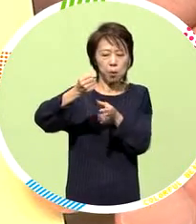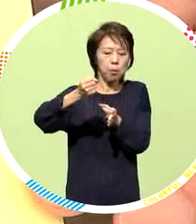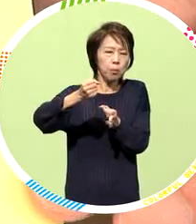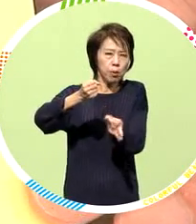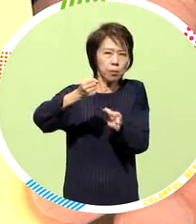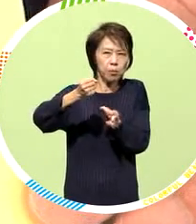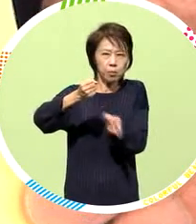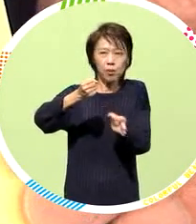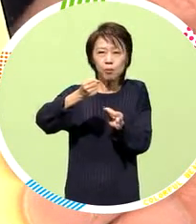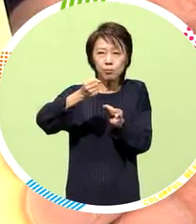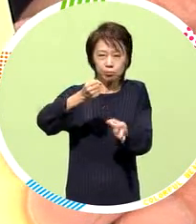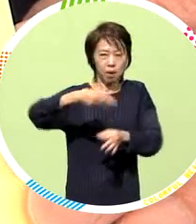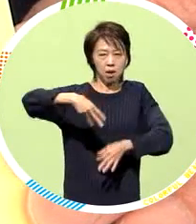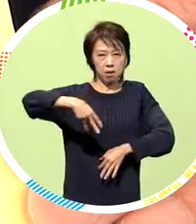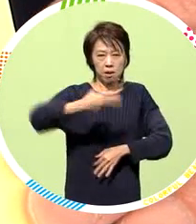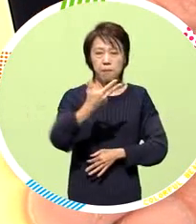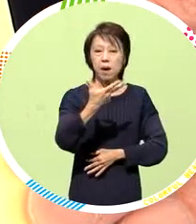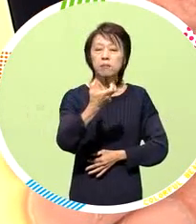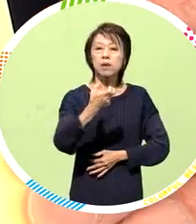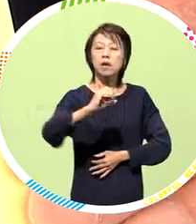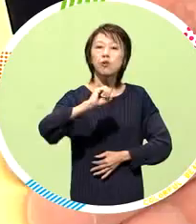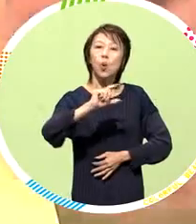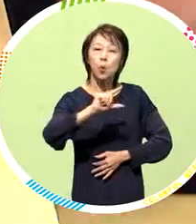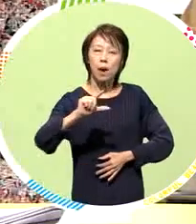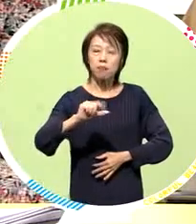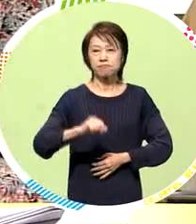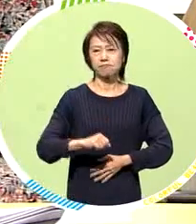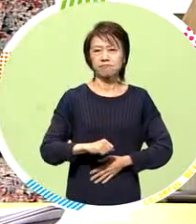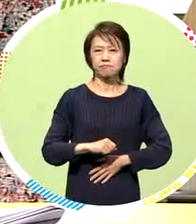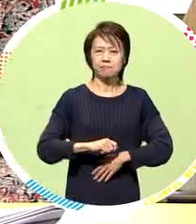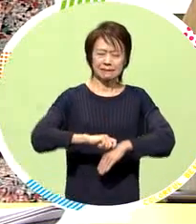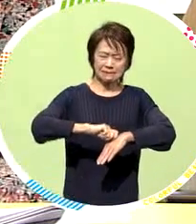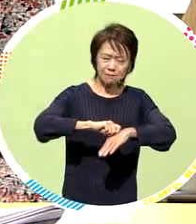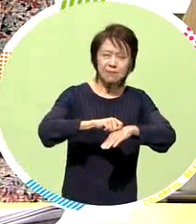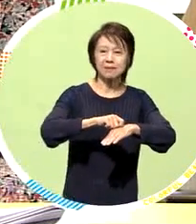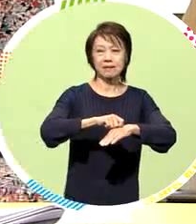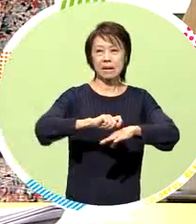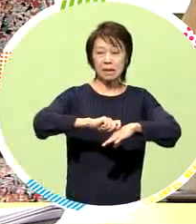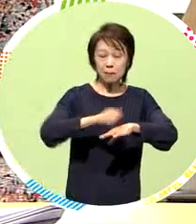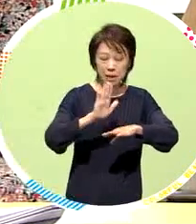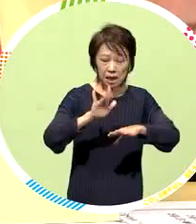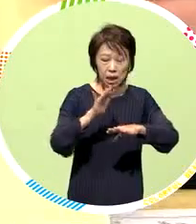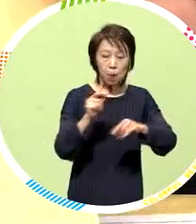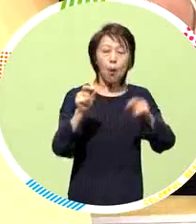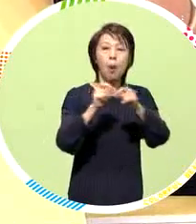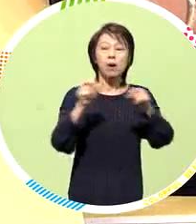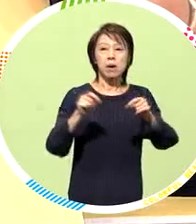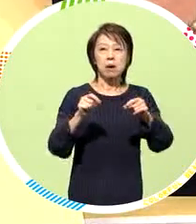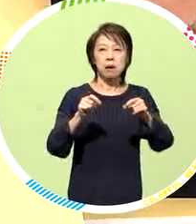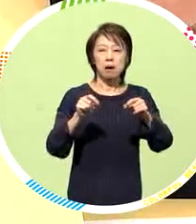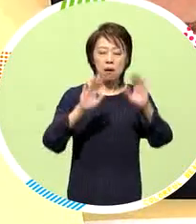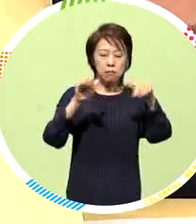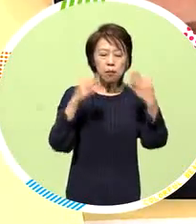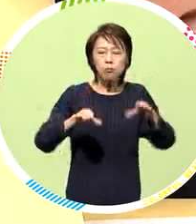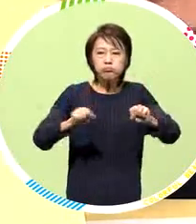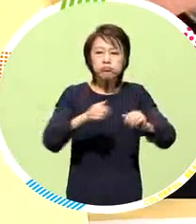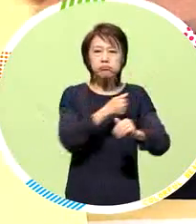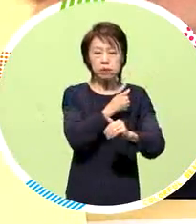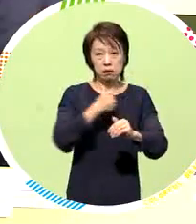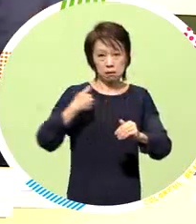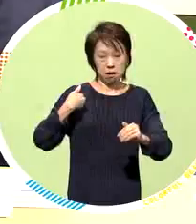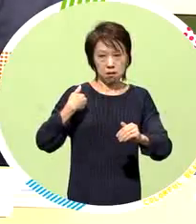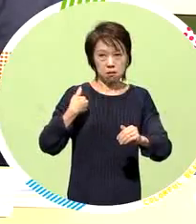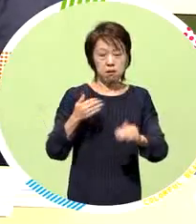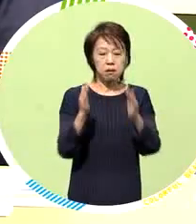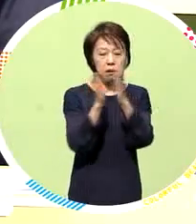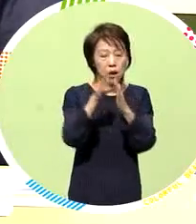たちょっと苦しい的にはキュッキュッって考えるこっちでもこれだけの予算を確保したそしてこの